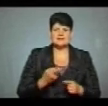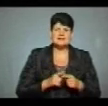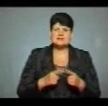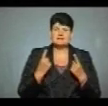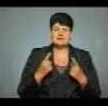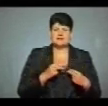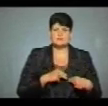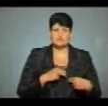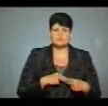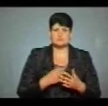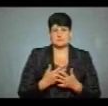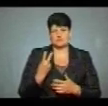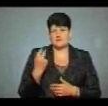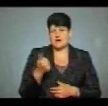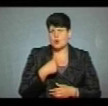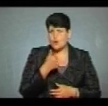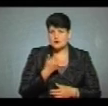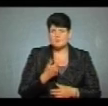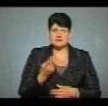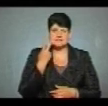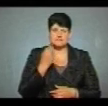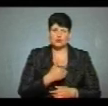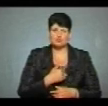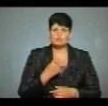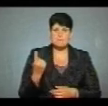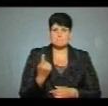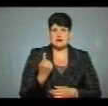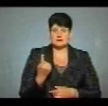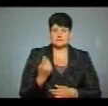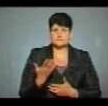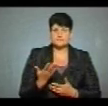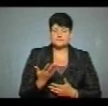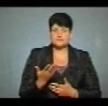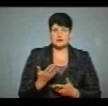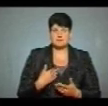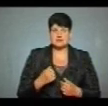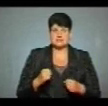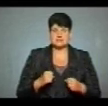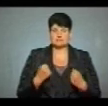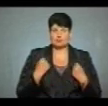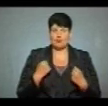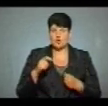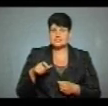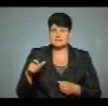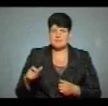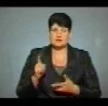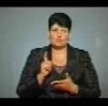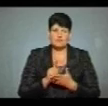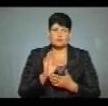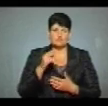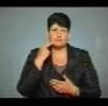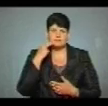і це, напевно, останні 2 роки. Ми хочемо завжди бути першими, бо якщо ми спортсмени, і ми стремимося бути ліпшими,